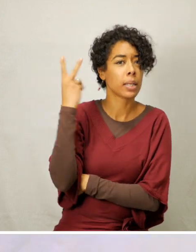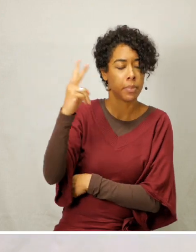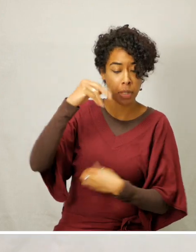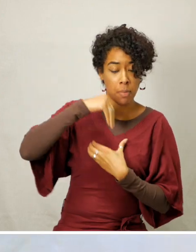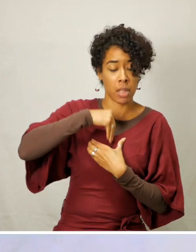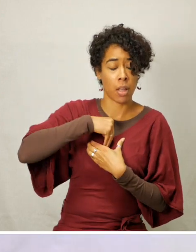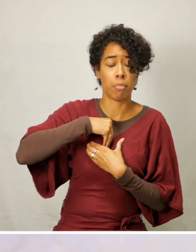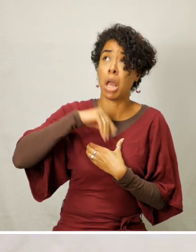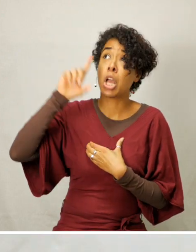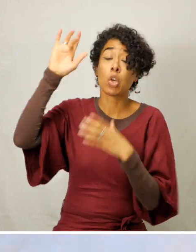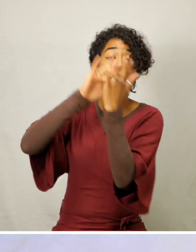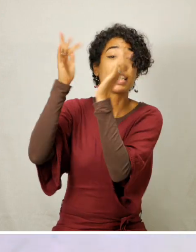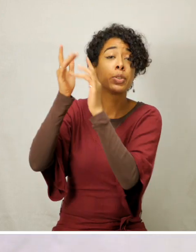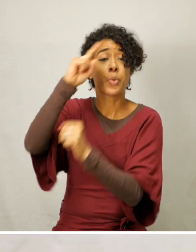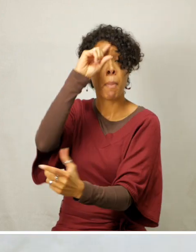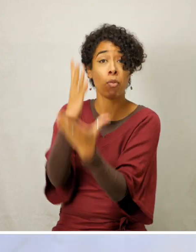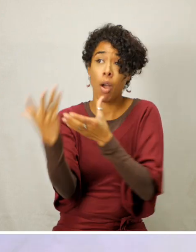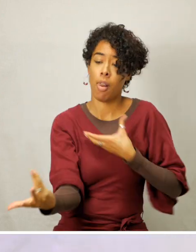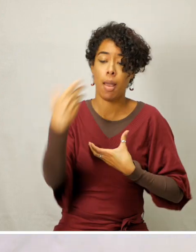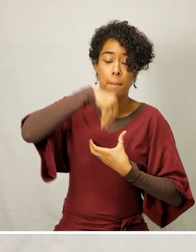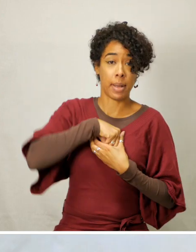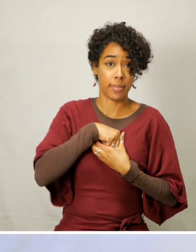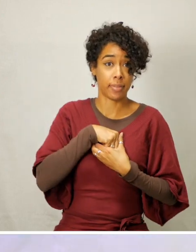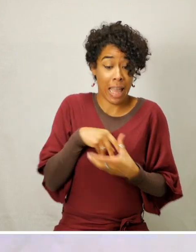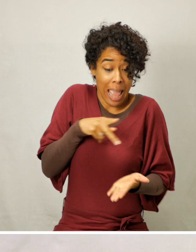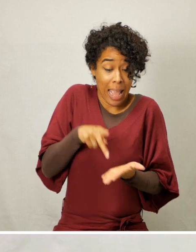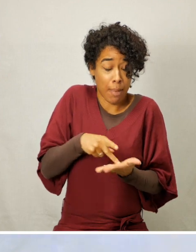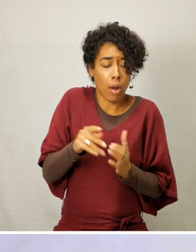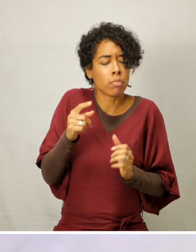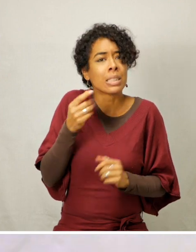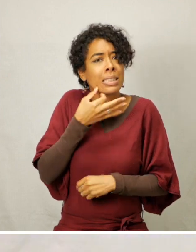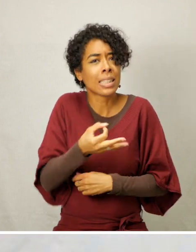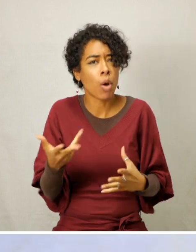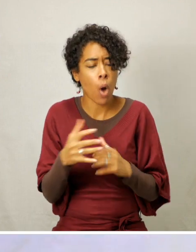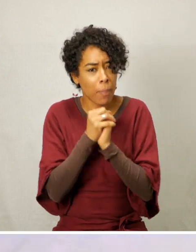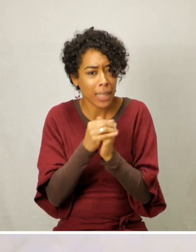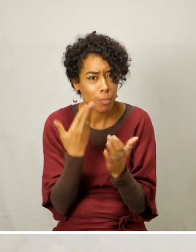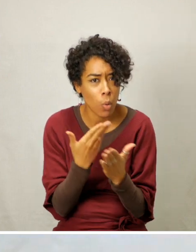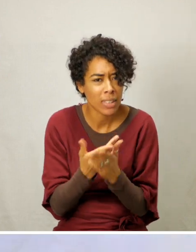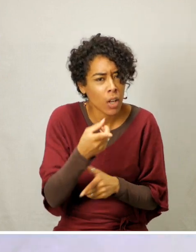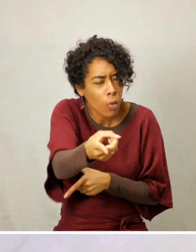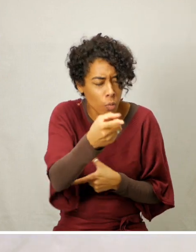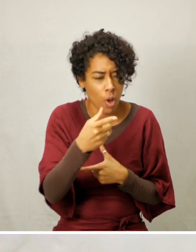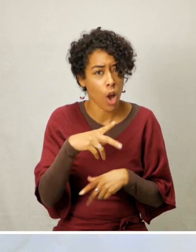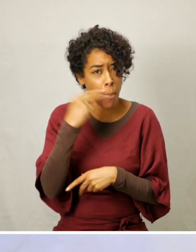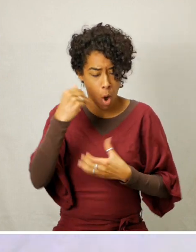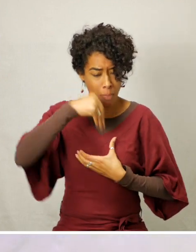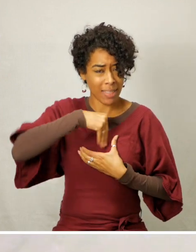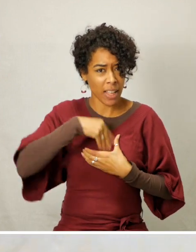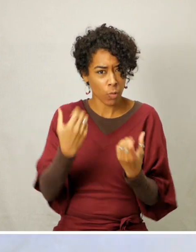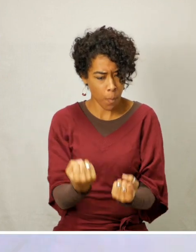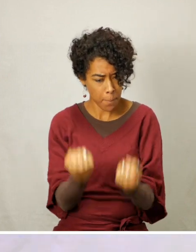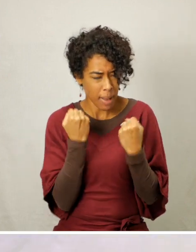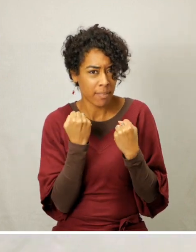dans vos cœurs par la foi. Paul disait, je prie pour cela pour vous soyez puissamment fortifiés dans l'homme intérieur, c'est-à-dire dans votre